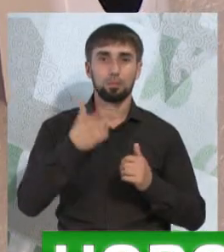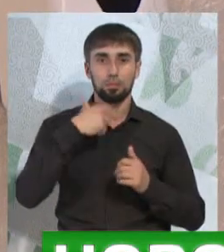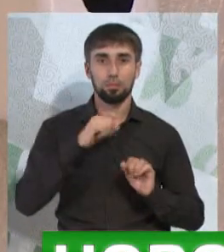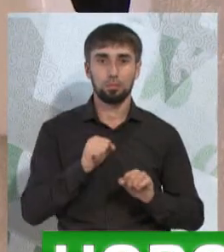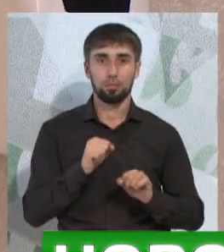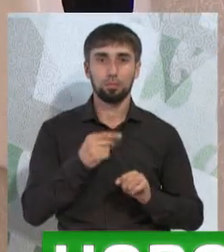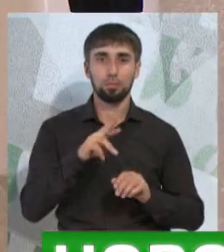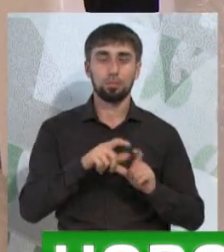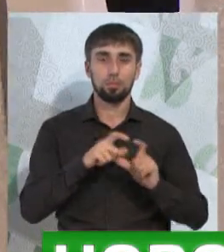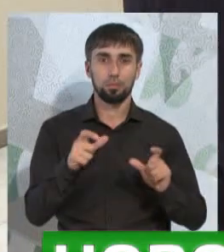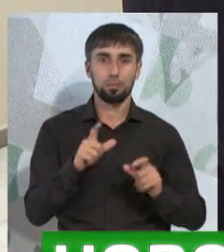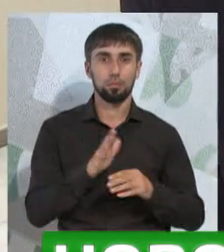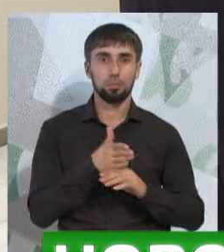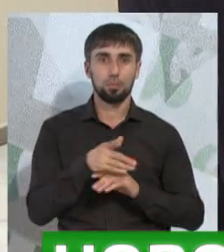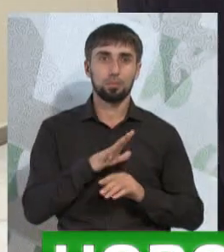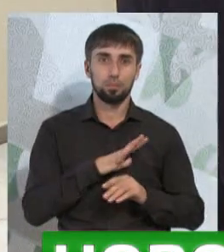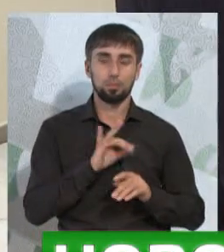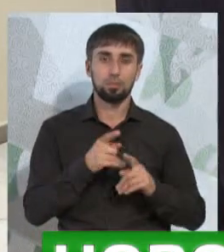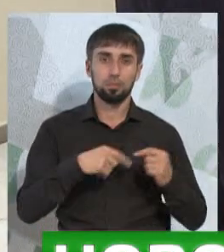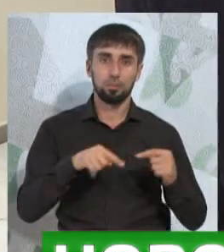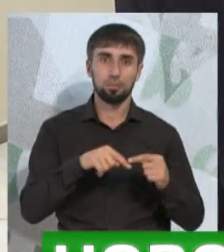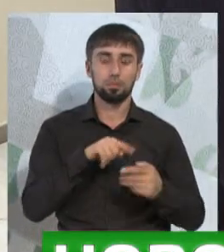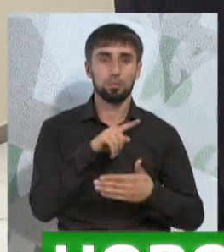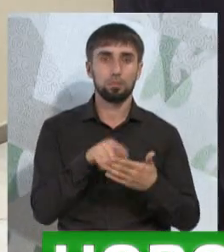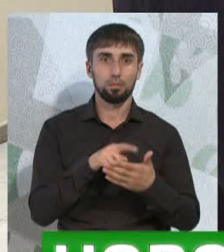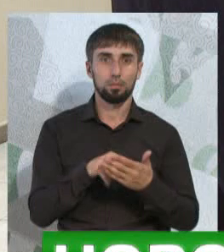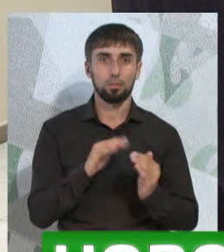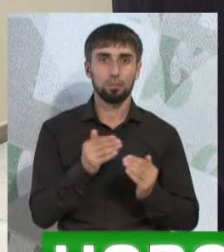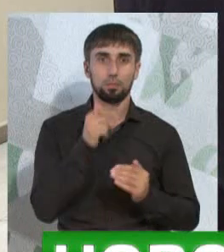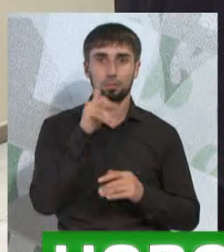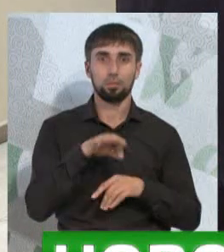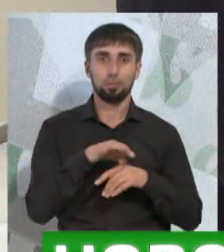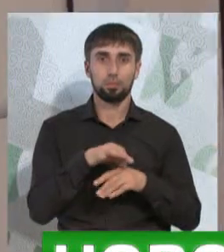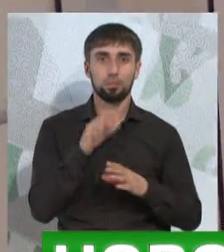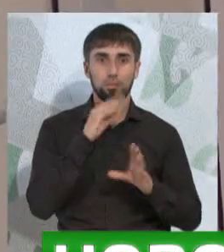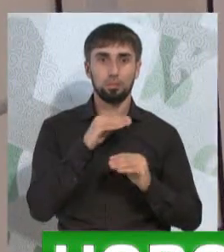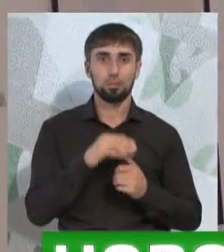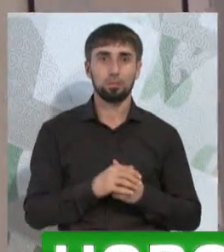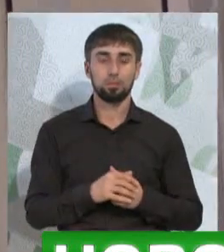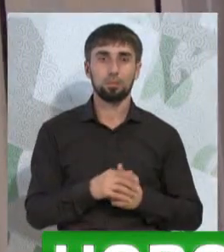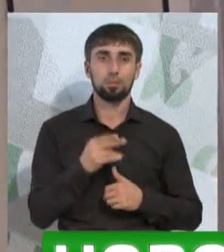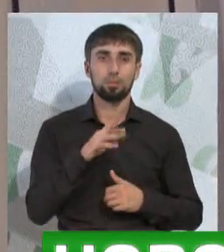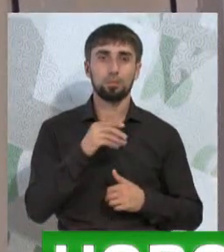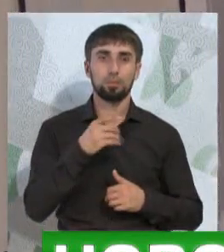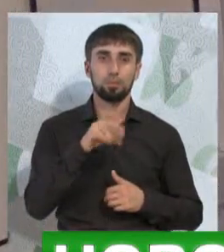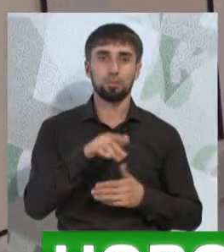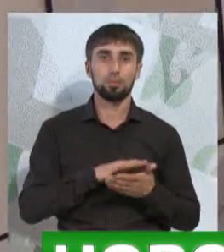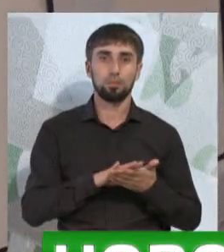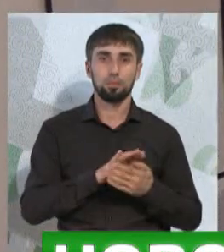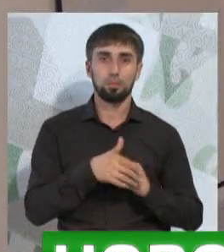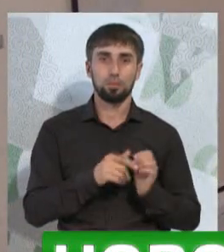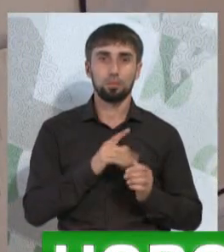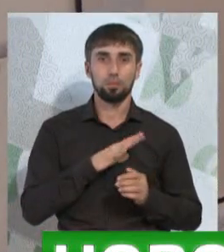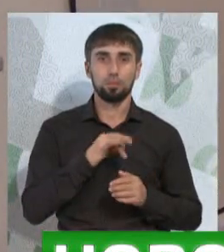мониторинга. Для школьников гостями тоже был организован мини-опрос, который они прошли успешно. Для чего обрабатываем? Ну, чтобы руки